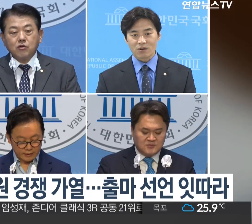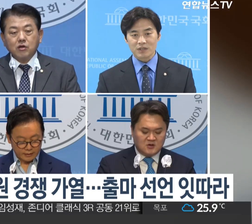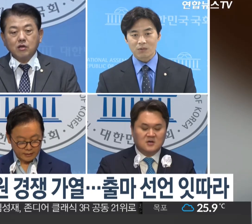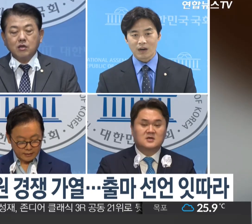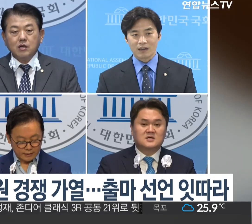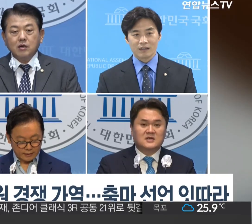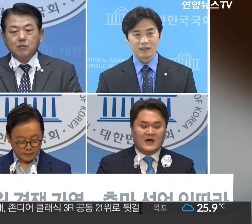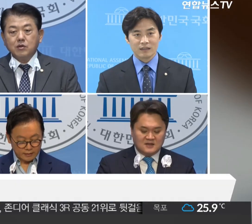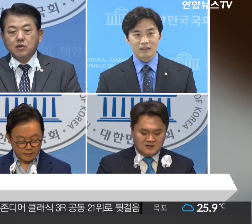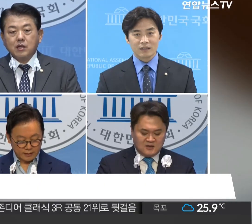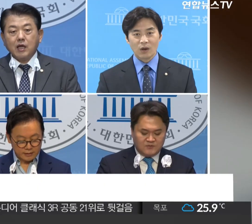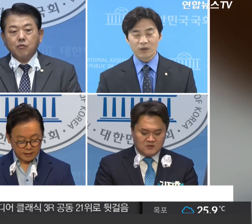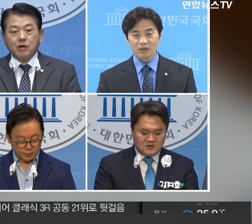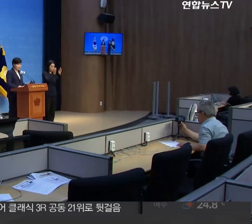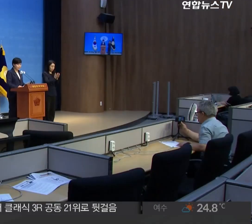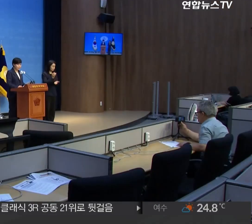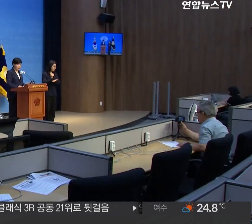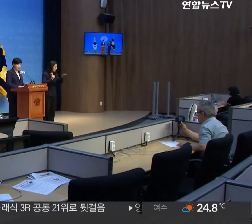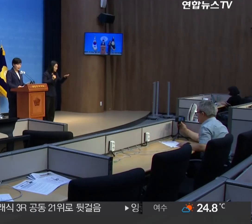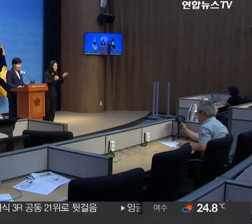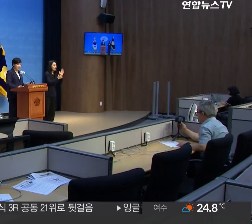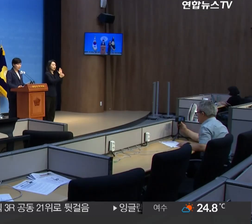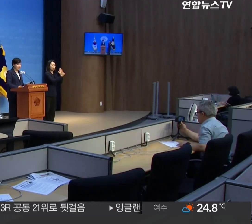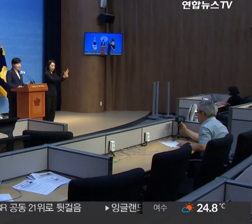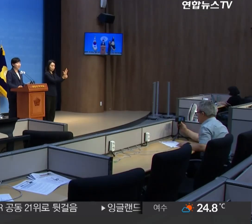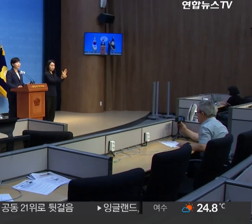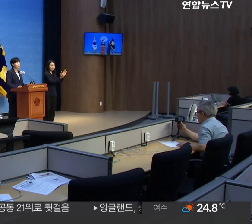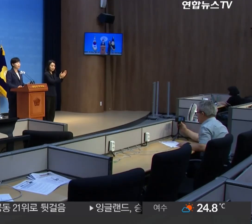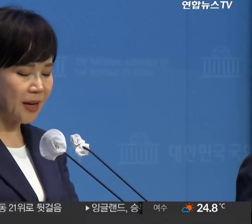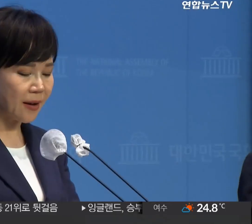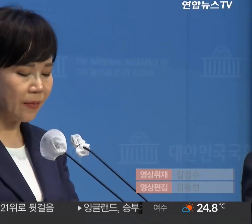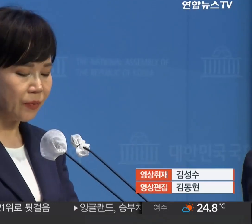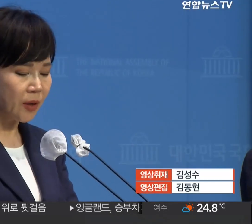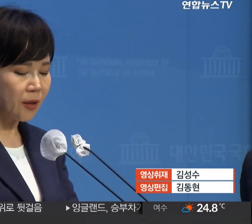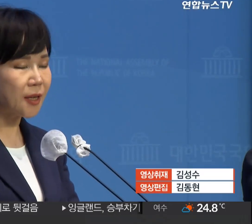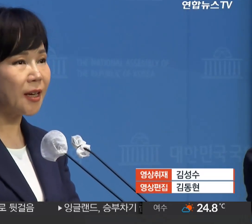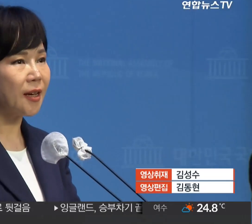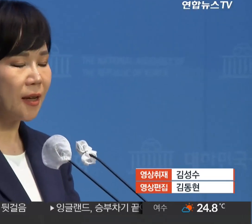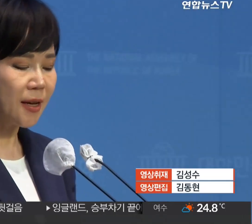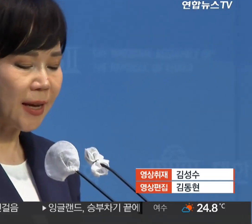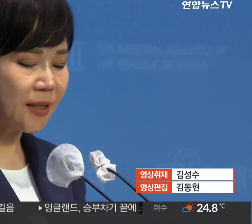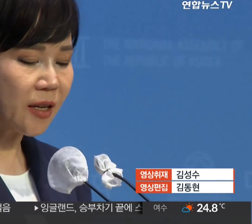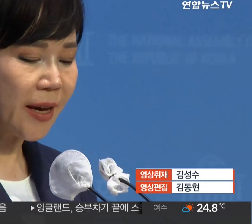부대변인 등이 출마를 공식화했습니다. 이어서 전현희 위원과 민영배